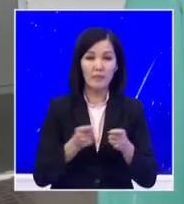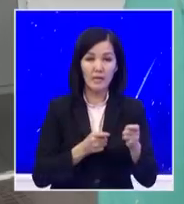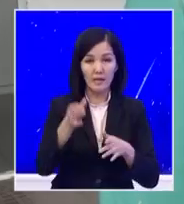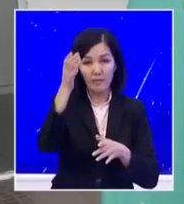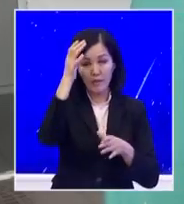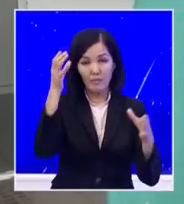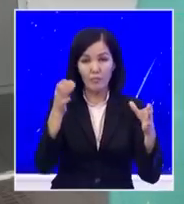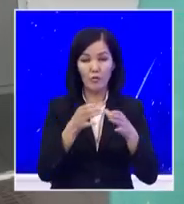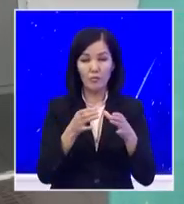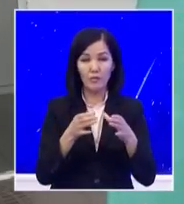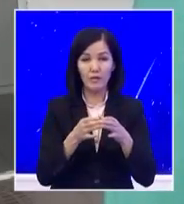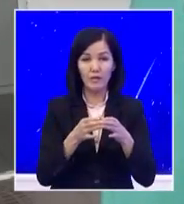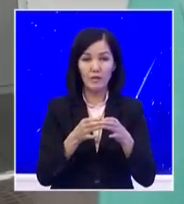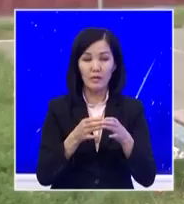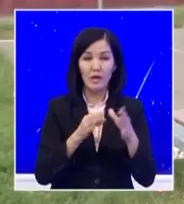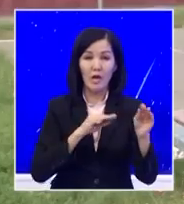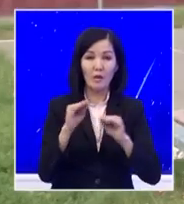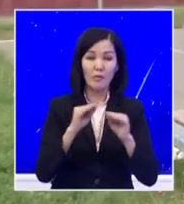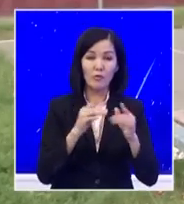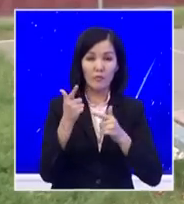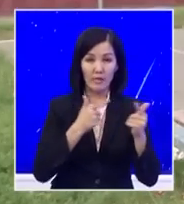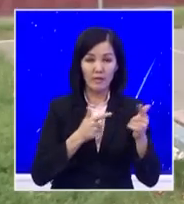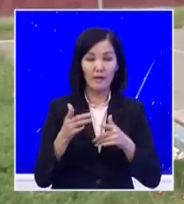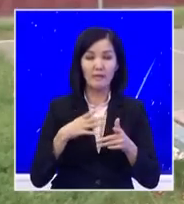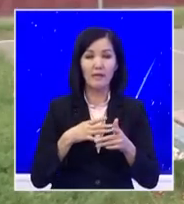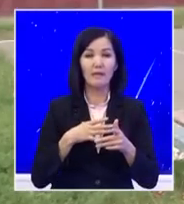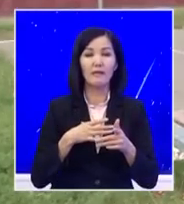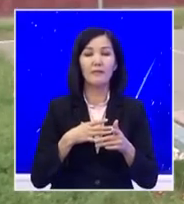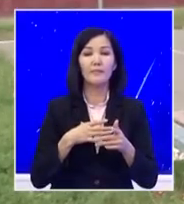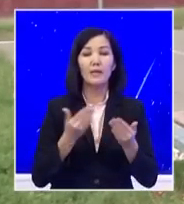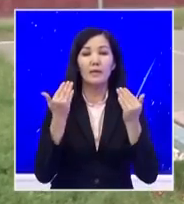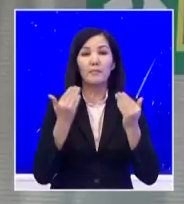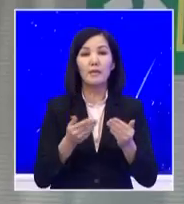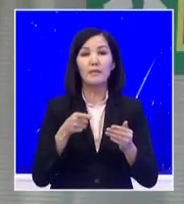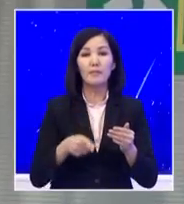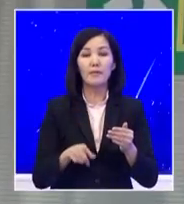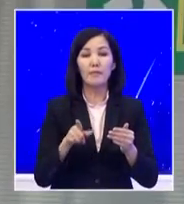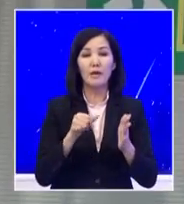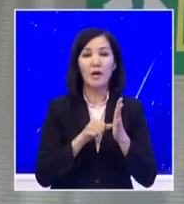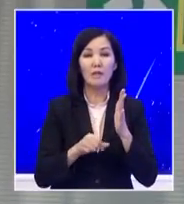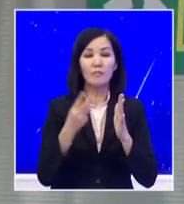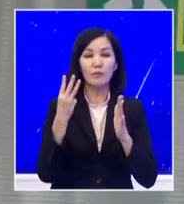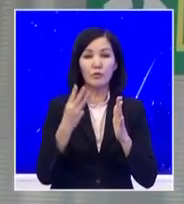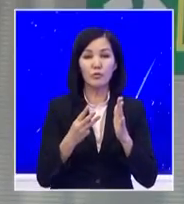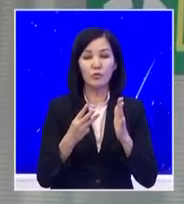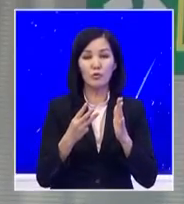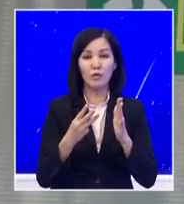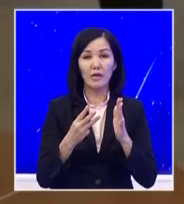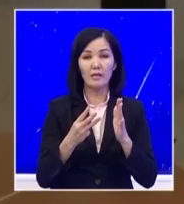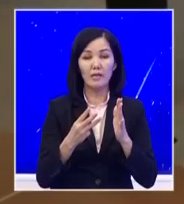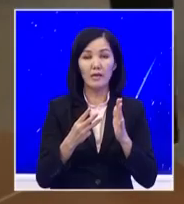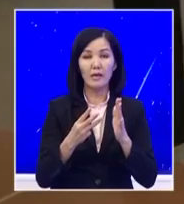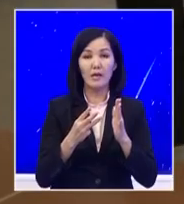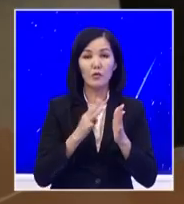бөлімі тарапынан жабдықтау жасады. Ақындар мен батырлар елінде биыл 1063 түлек мектеп тәмамдаса,